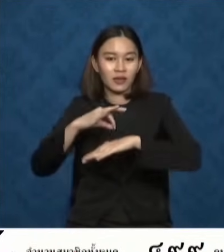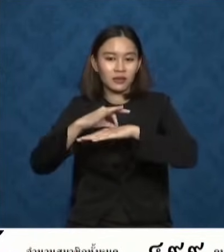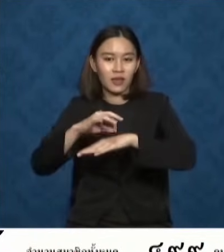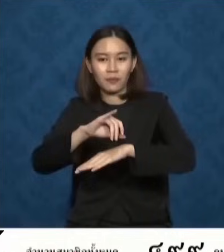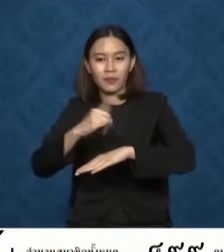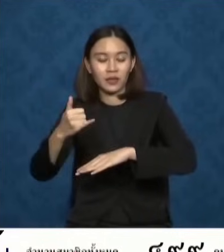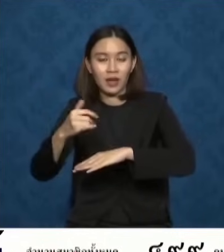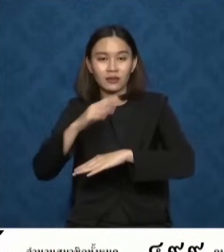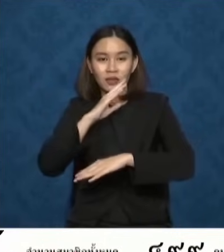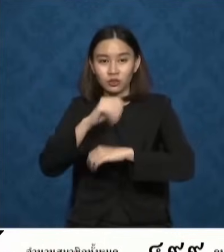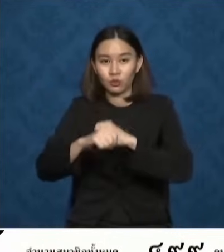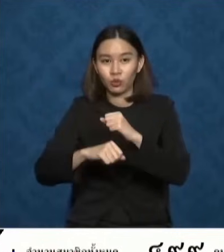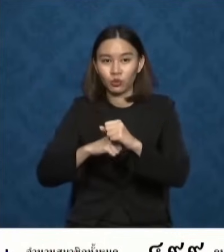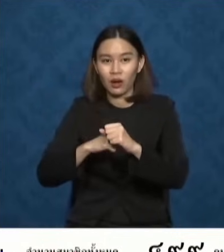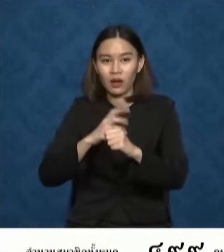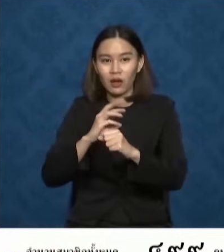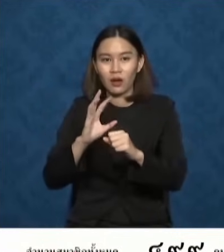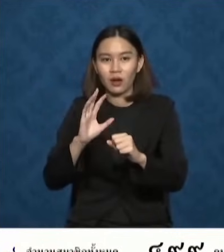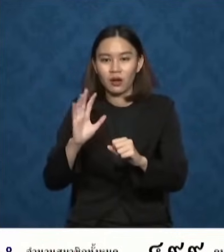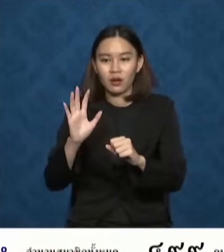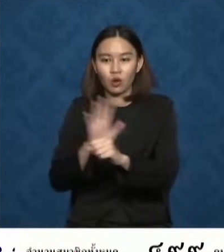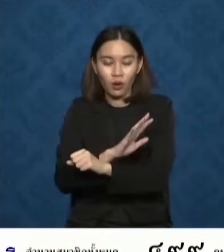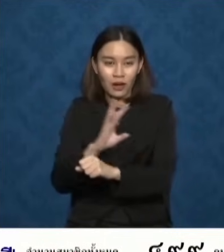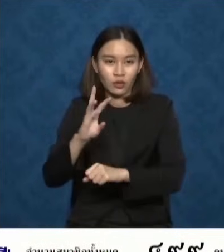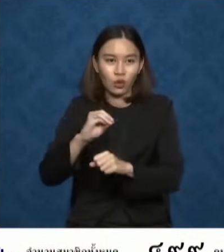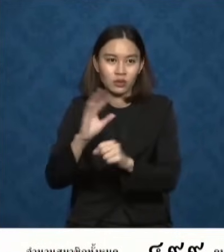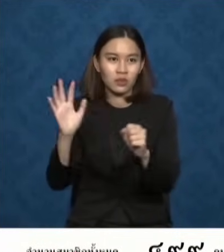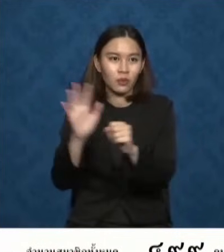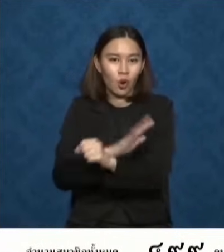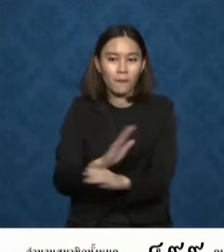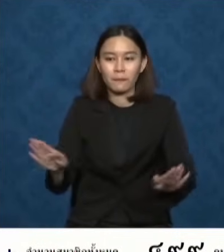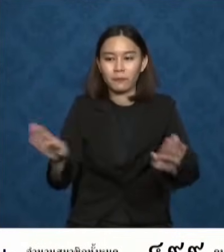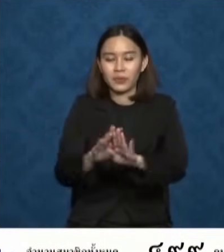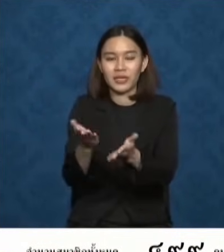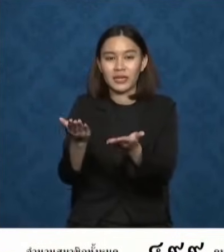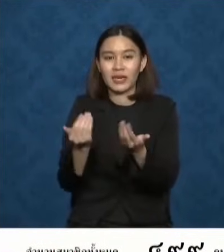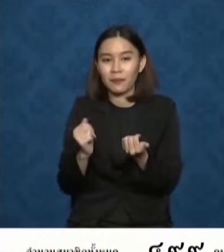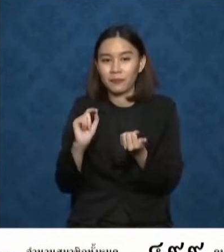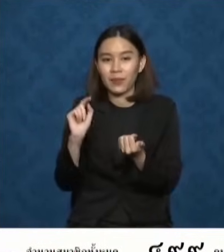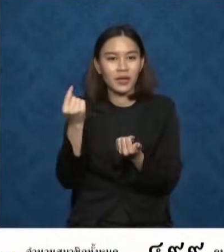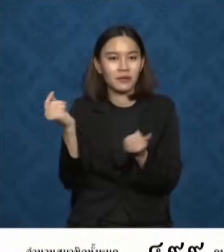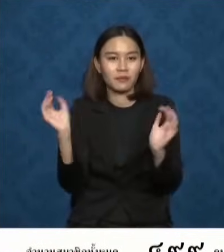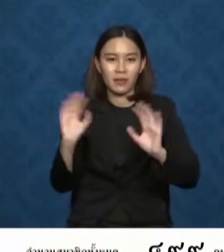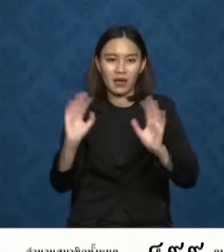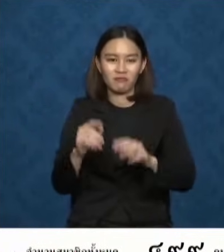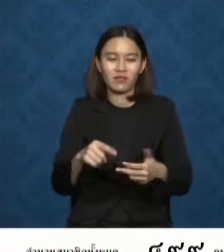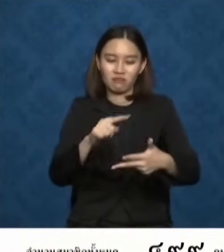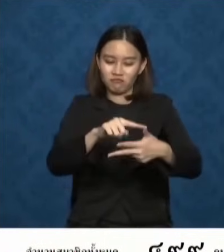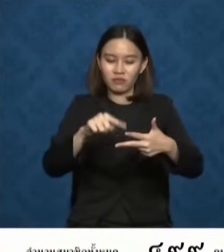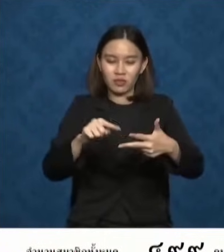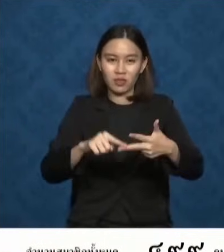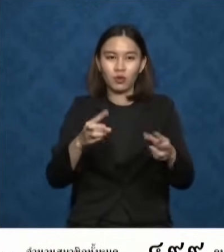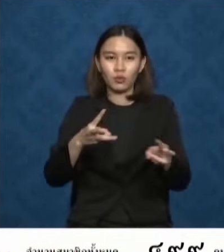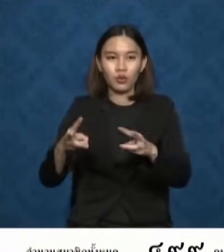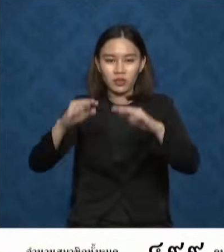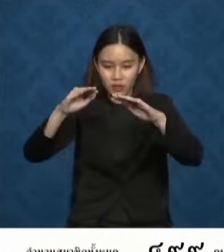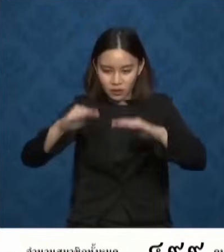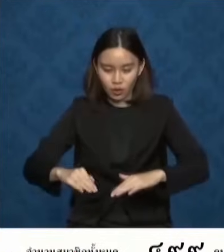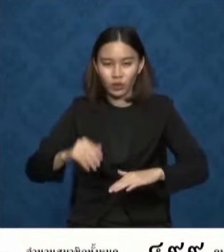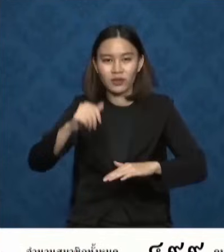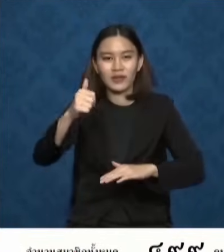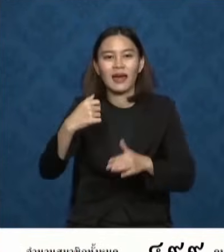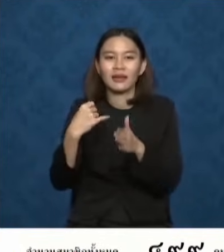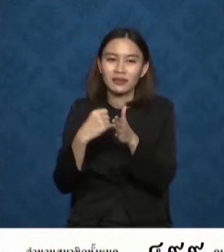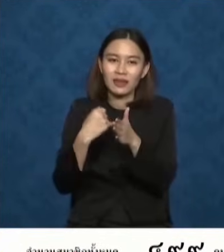ไม่บรรจุเพิ่มเกษียณแล้วเกษียณเลยปิดวิธีนี้เท่านั้นครับที่จะทำให้ปรับลดกำลังพลได้แบบสมูท